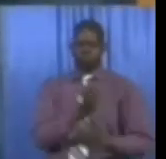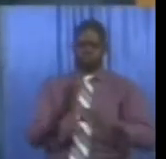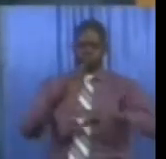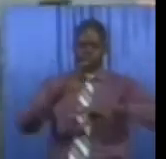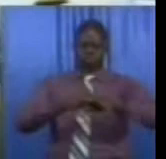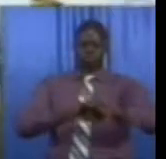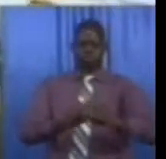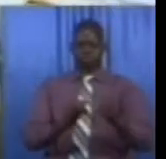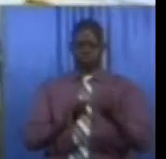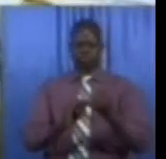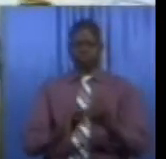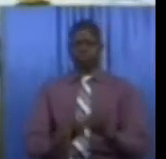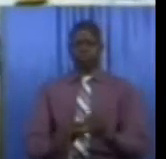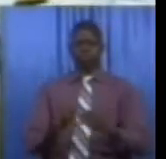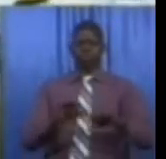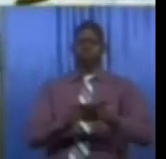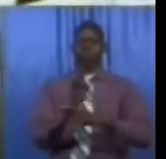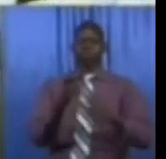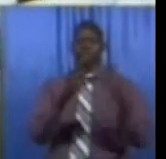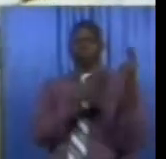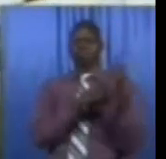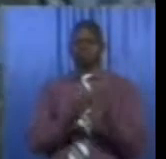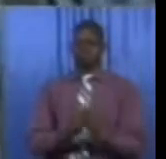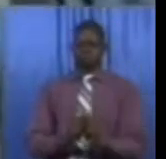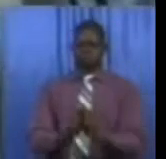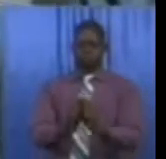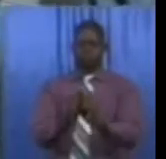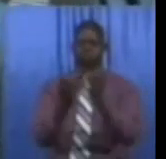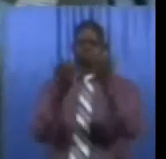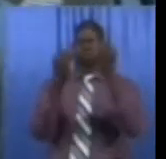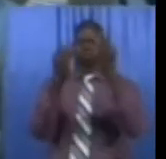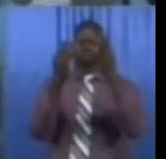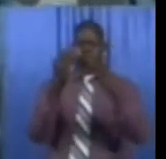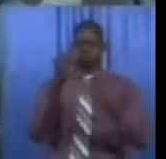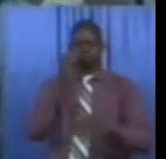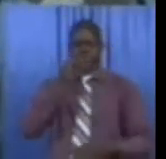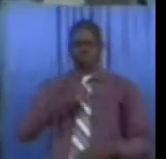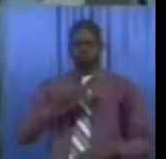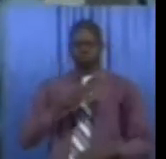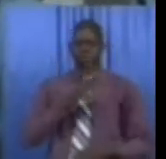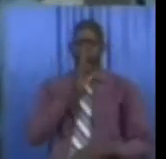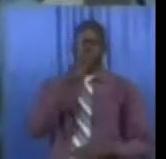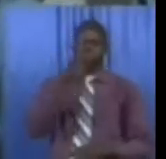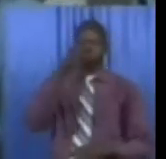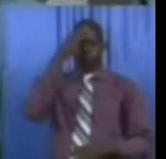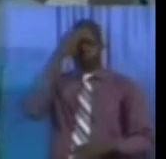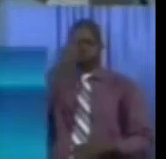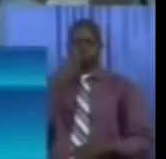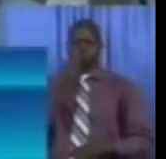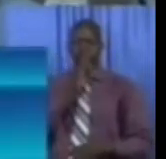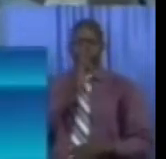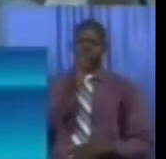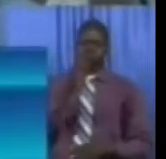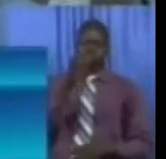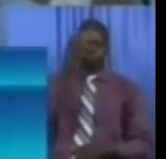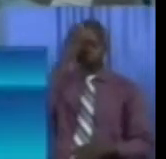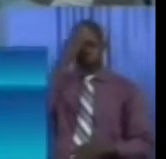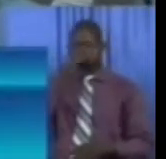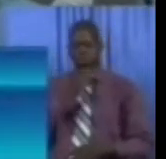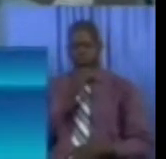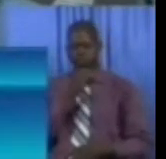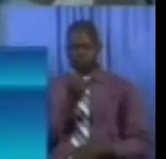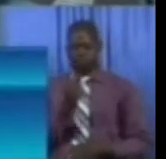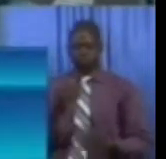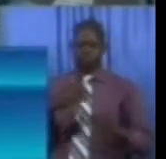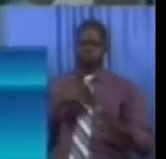ces dernières sur leur rôle d'accompagnement. Beaucoup de femmes, soit parce qu'elles sont analphabètes ou parce qu'elles n'ont pas